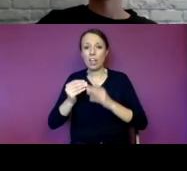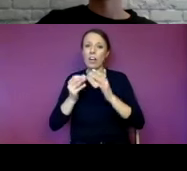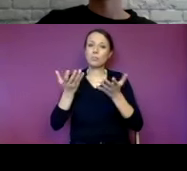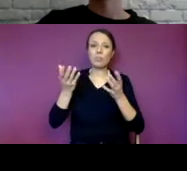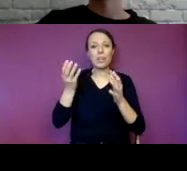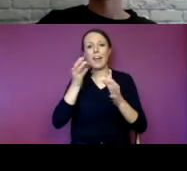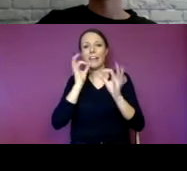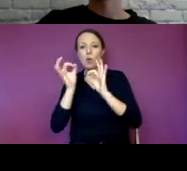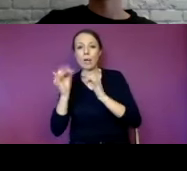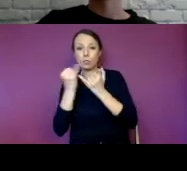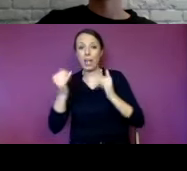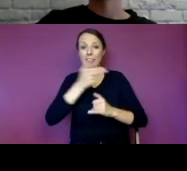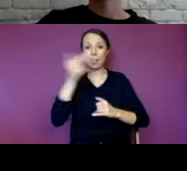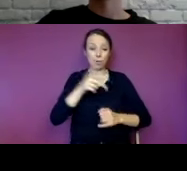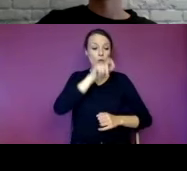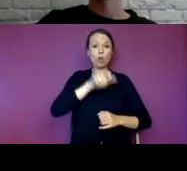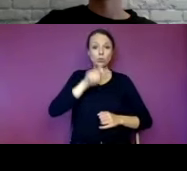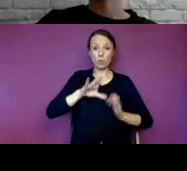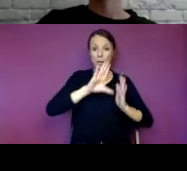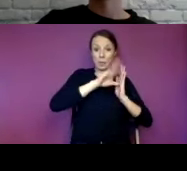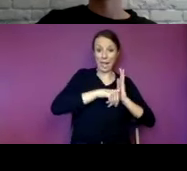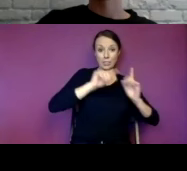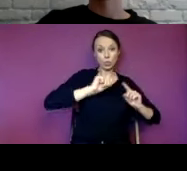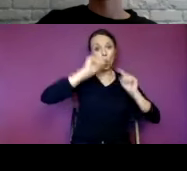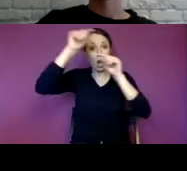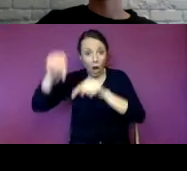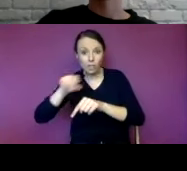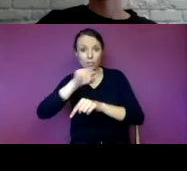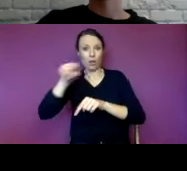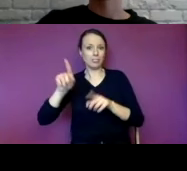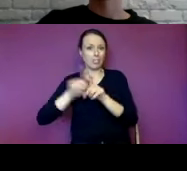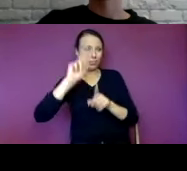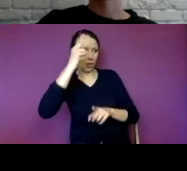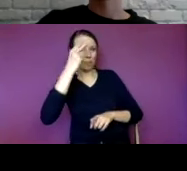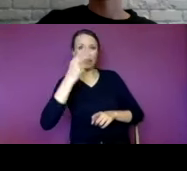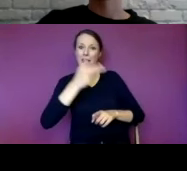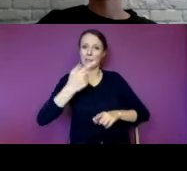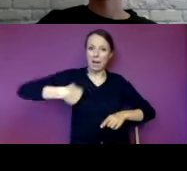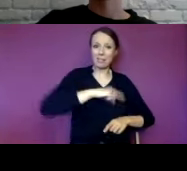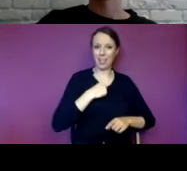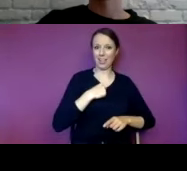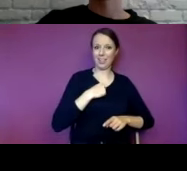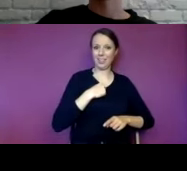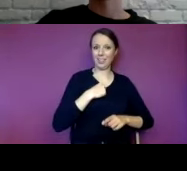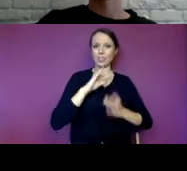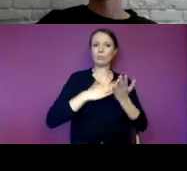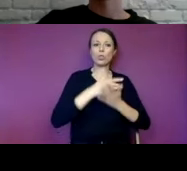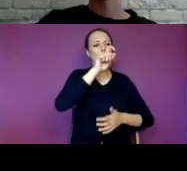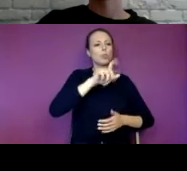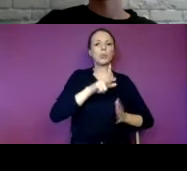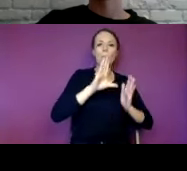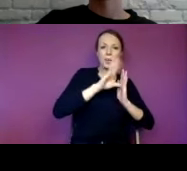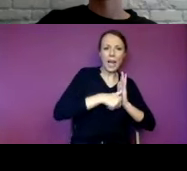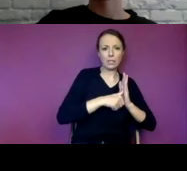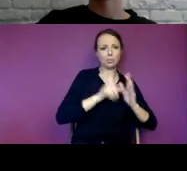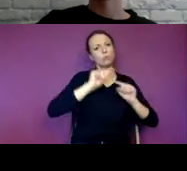z miasta przyjeżdżają, czy to na chwilę, czy przejazdem, czy w końcu po to, żeby się osiedlić. I to jest,